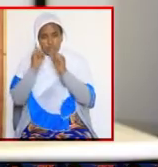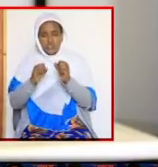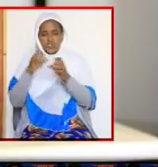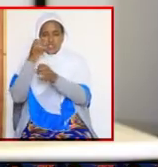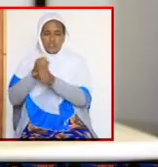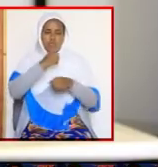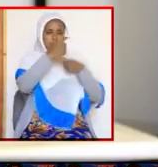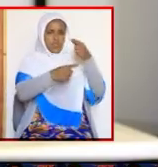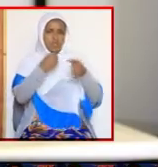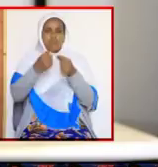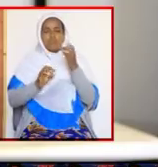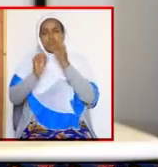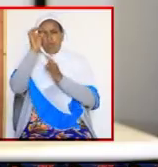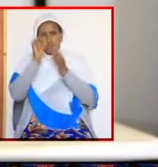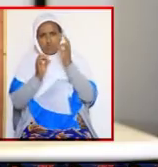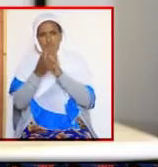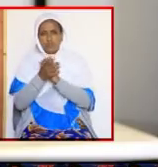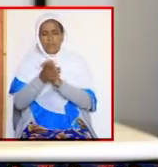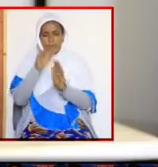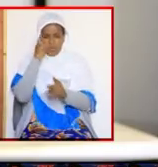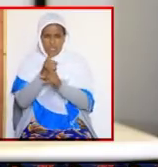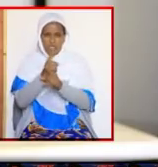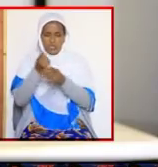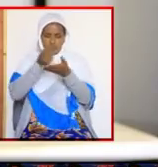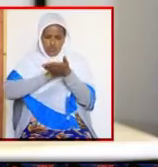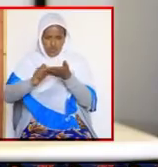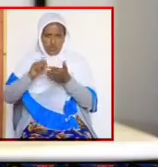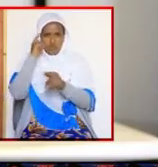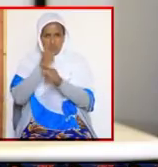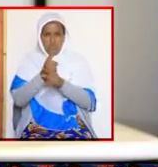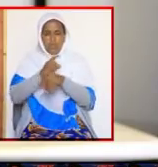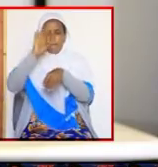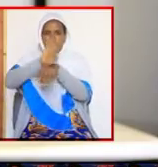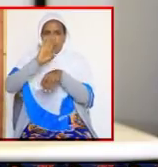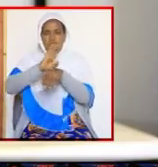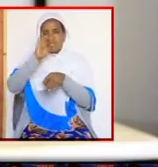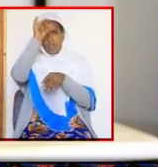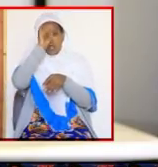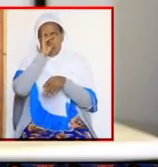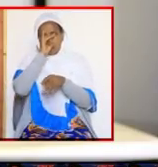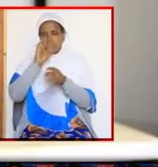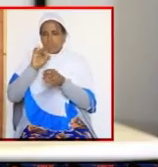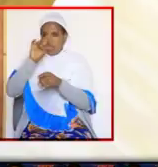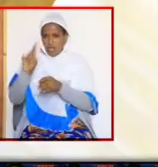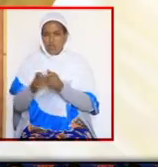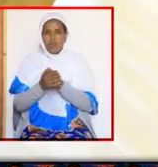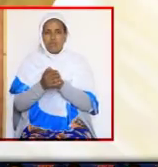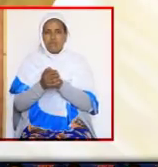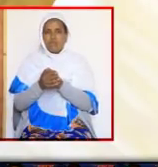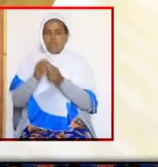እንድንሄድ ድርሰቱንም በትክክለኛ የቤተ ክርስቲያን ሊቃውንትን